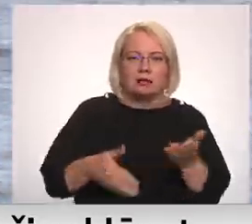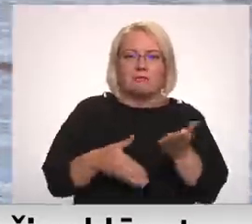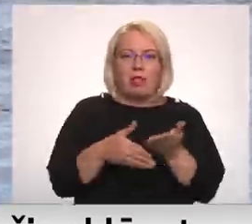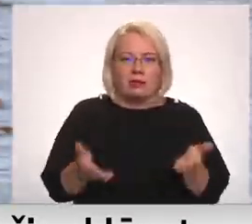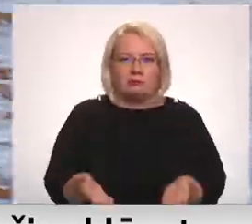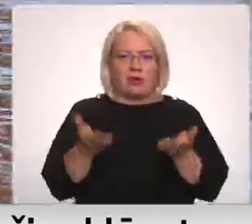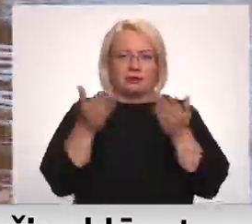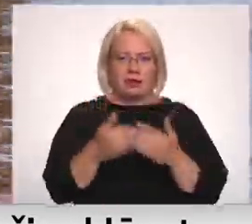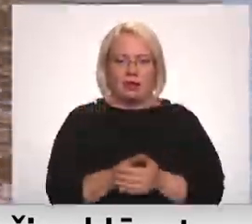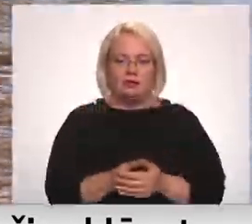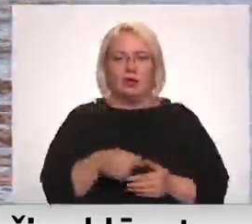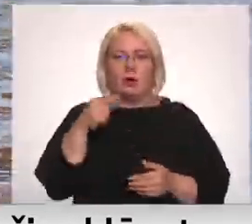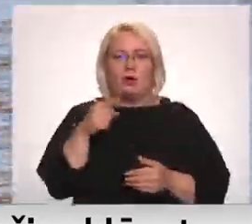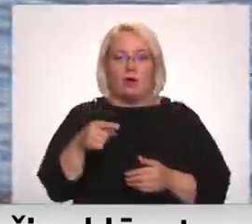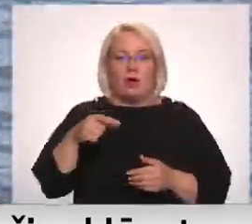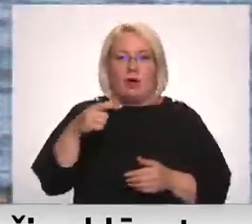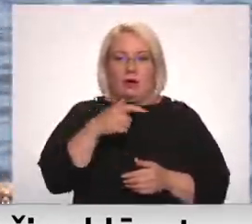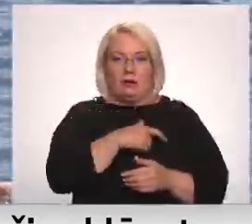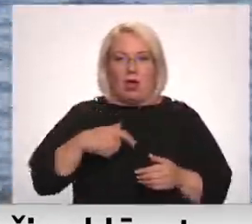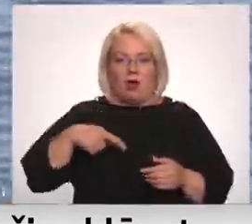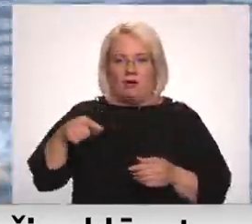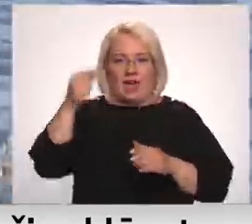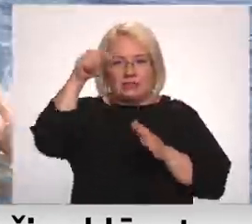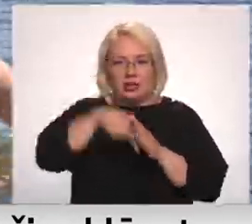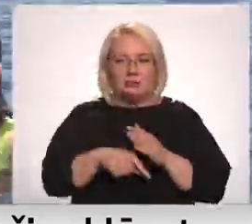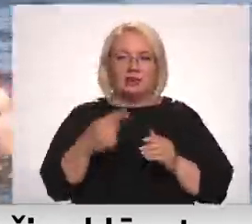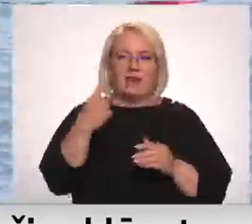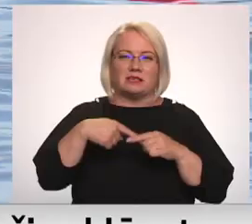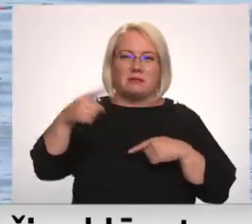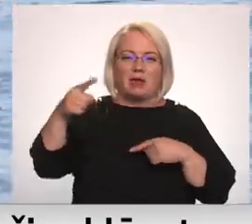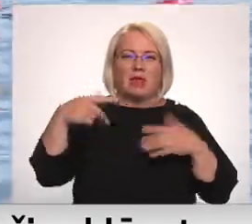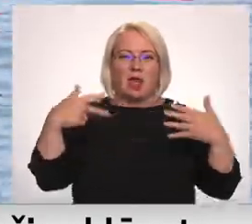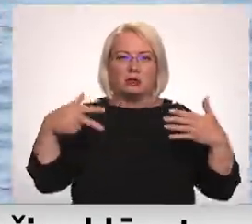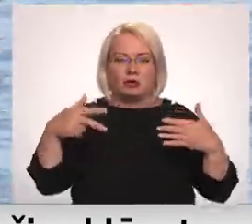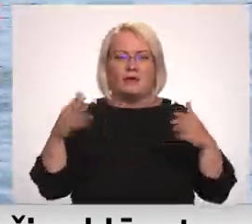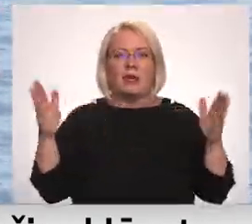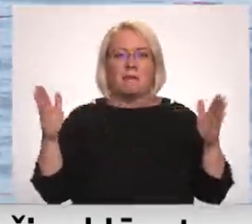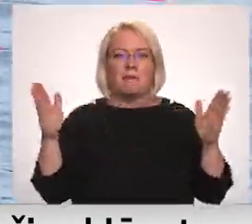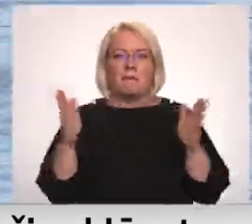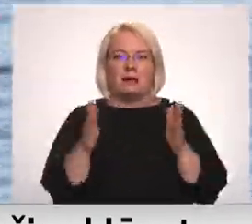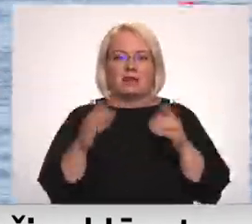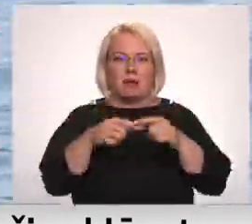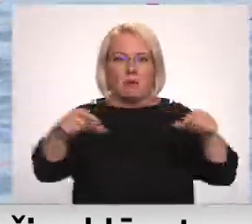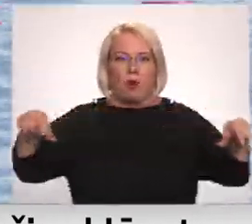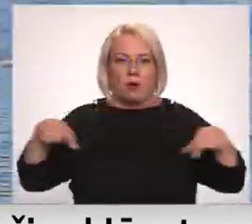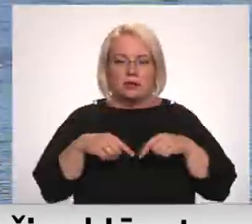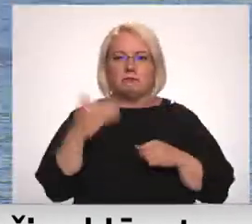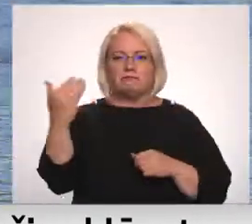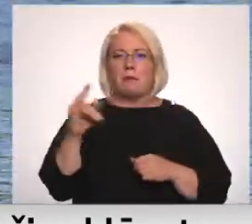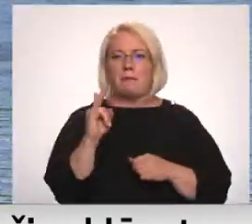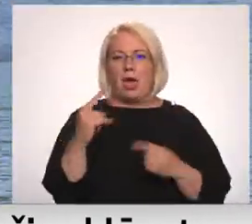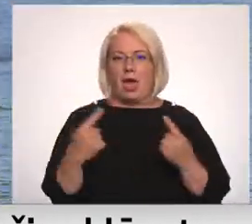Daugavā pie bojām dziļums ir 1,70 m, 1,80 m. Vēl izvietotas mazākas bojas, kas apzīmē bērniem drošu